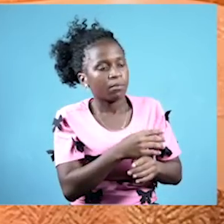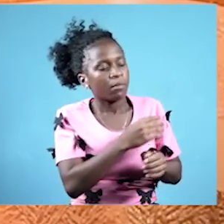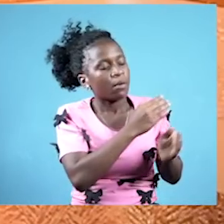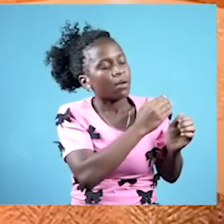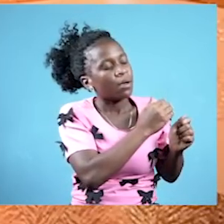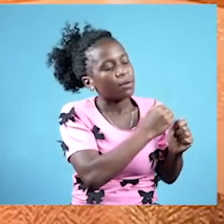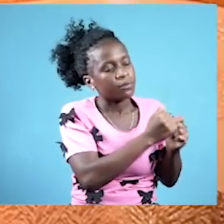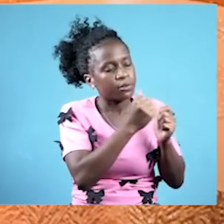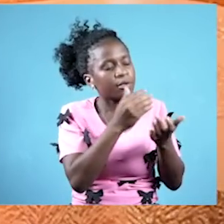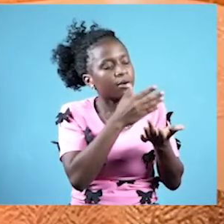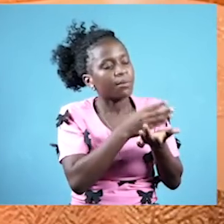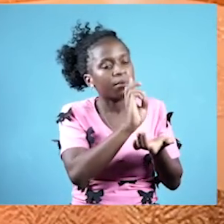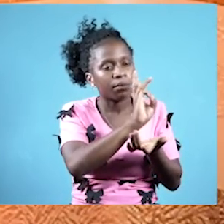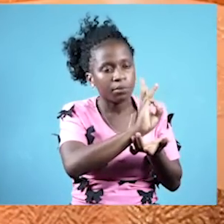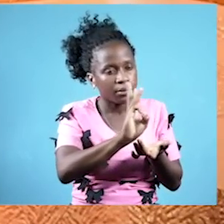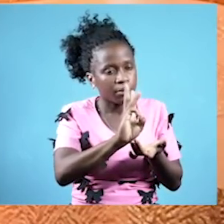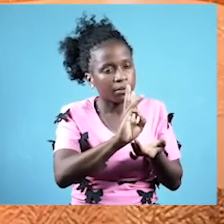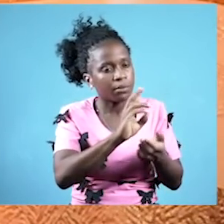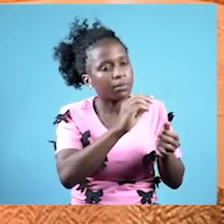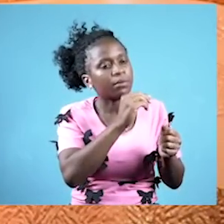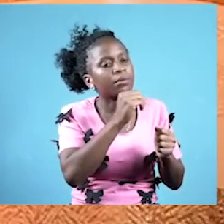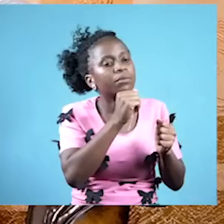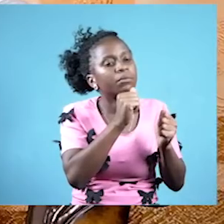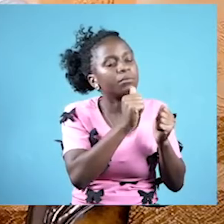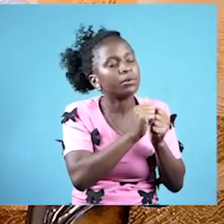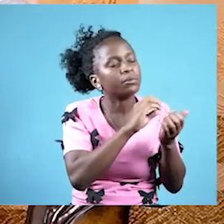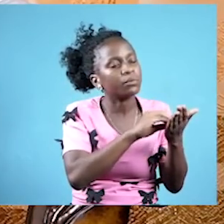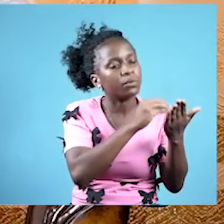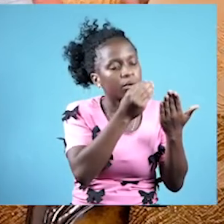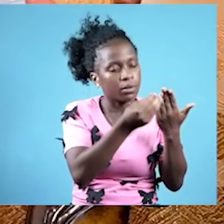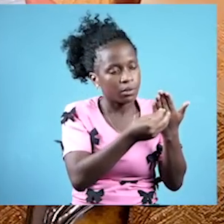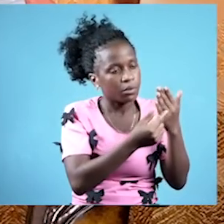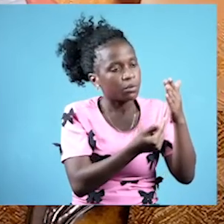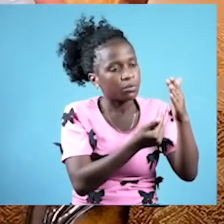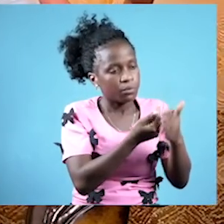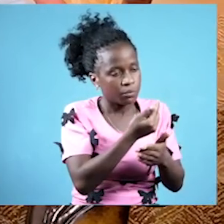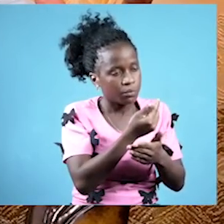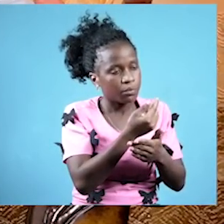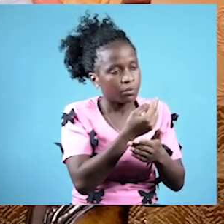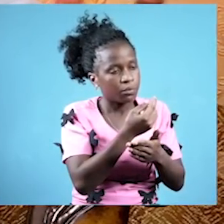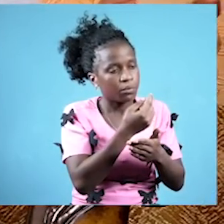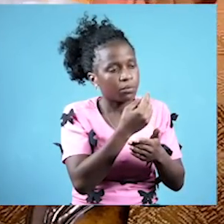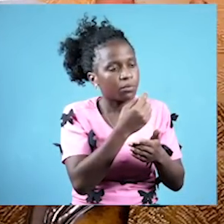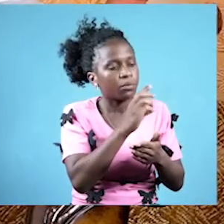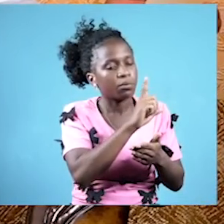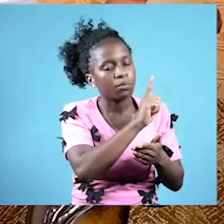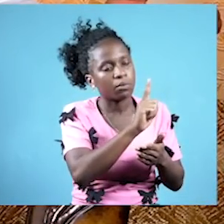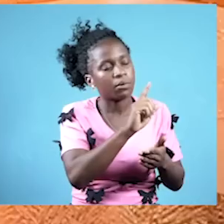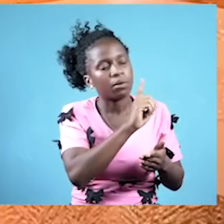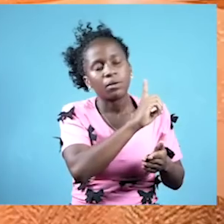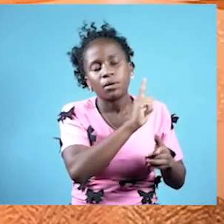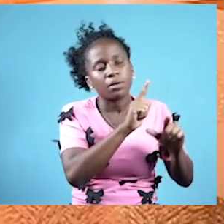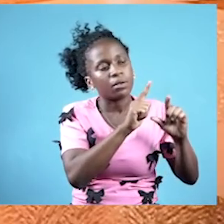mlichokuwa mnaamini mpaka Lowasa asiwe mgombea? Si tulikuwa tunaona alikuwa na haki ya kupewa